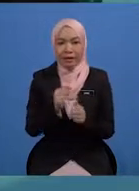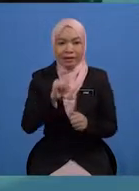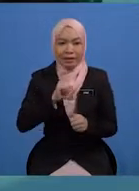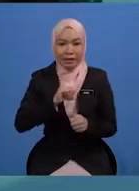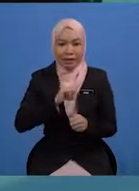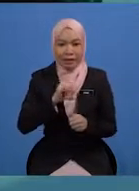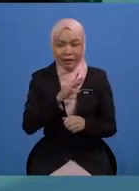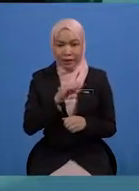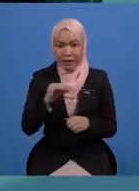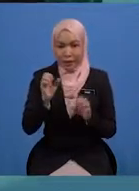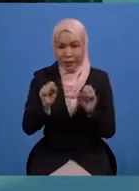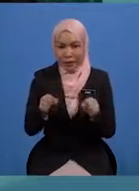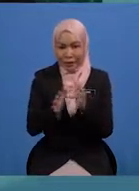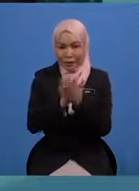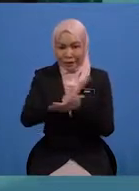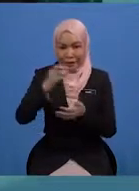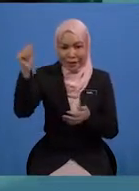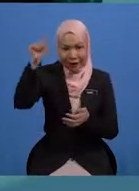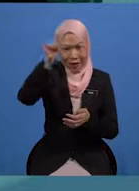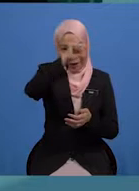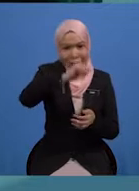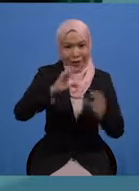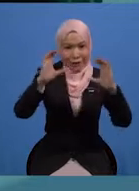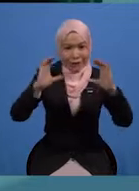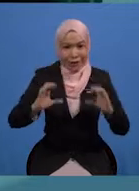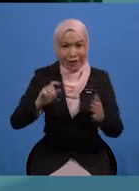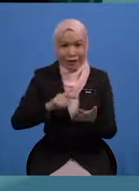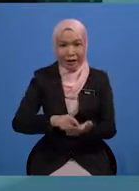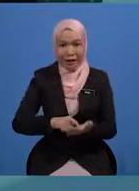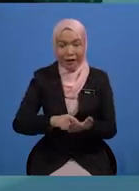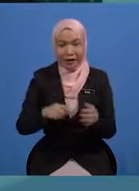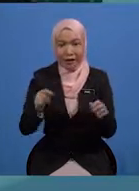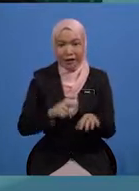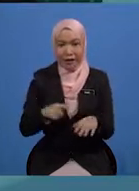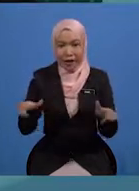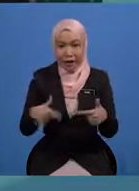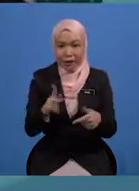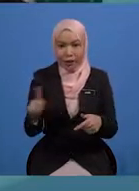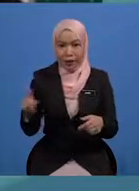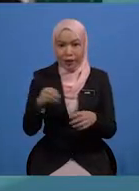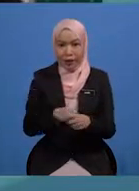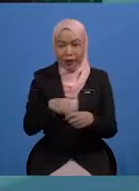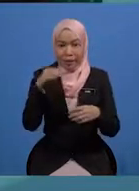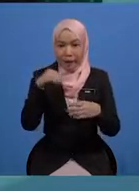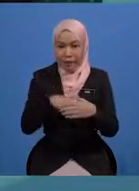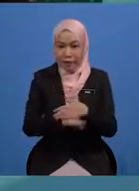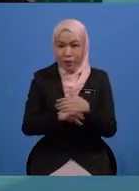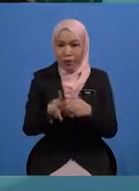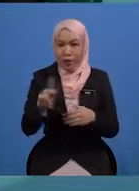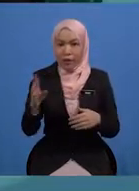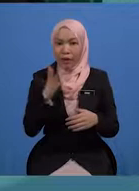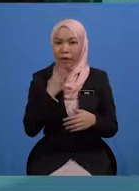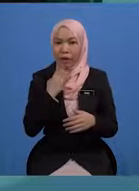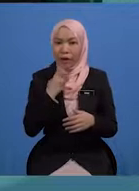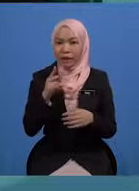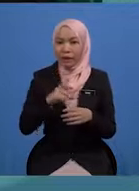awan. Teknik ini dilakukan dengan memasukkan warna kedua di atas warna yang sedia